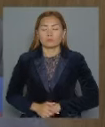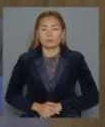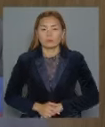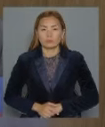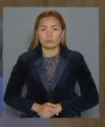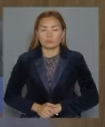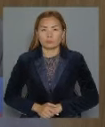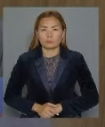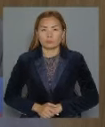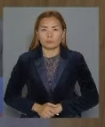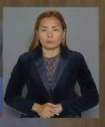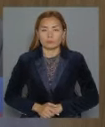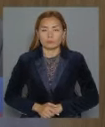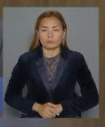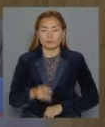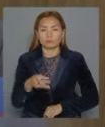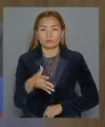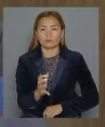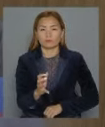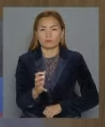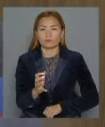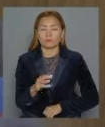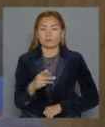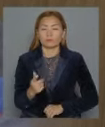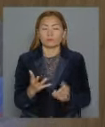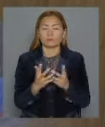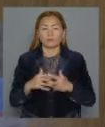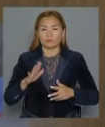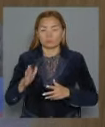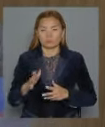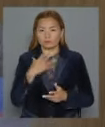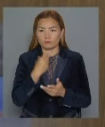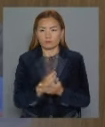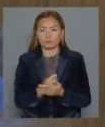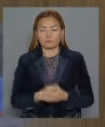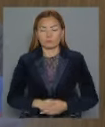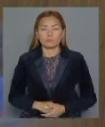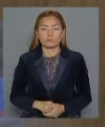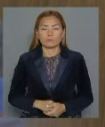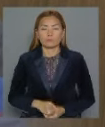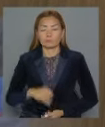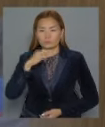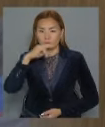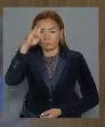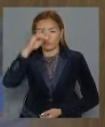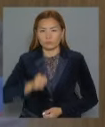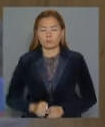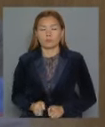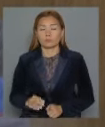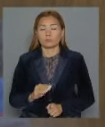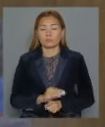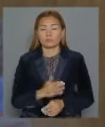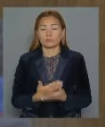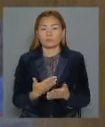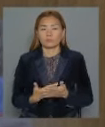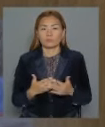Онымен қоса нысаналы гранттар, 1500 грант университеттен өздерінің ұсынатқан нысаналы грант қарастырылған болатын. Онымен қоса